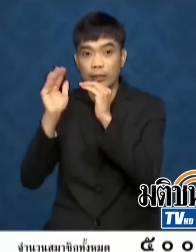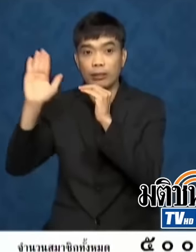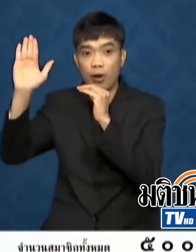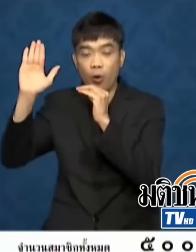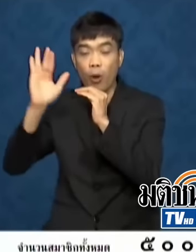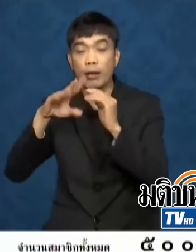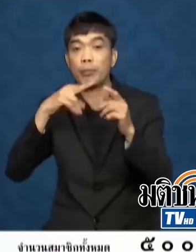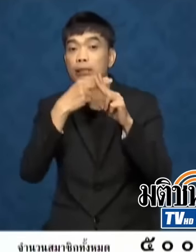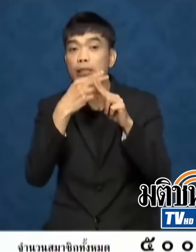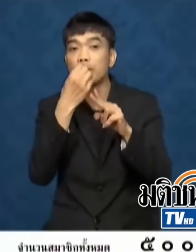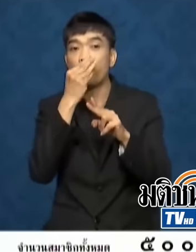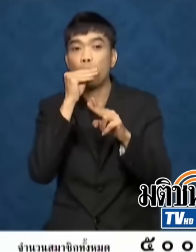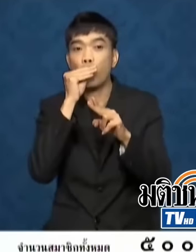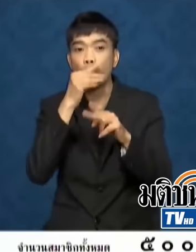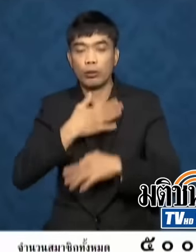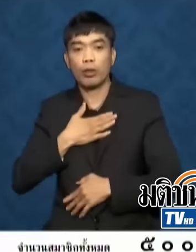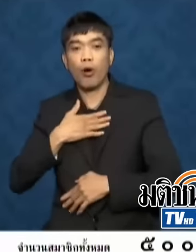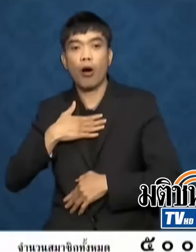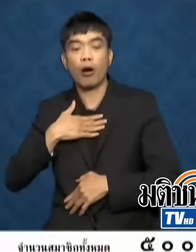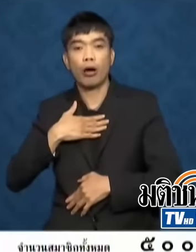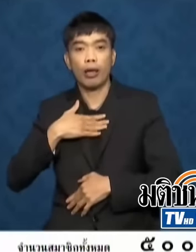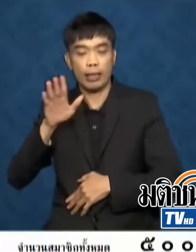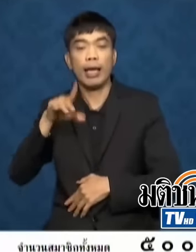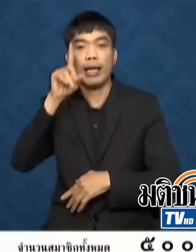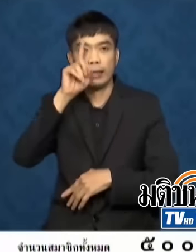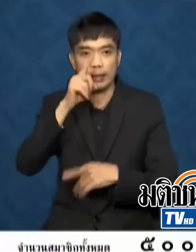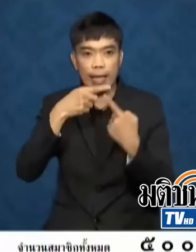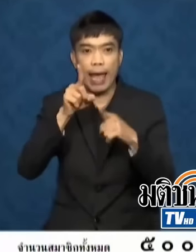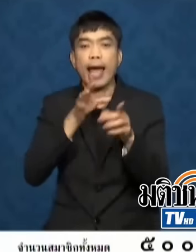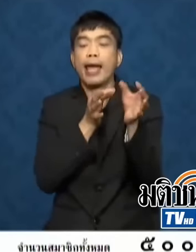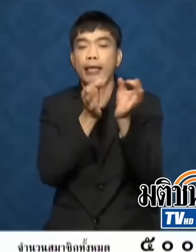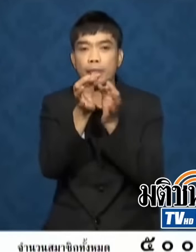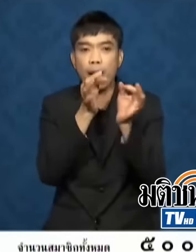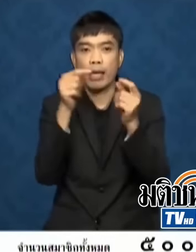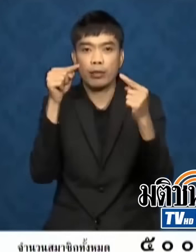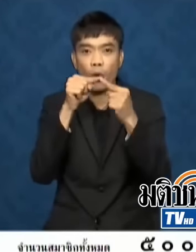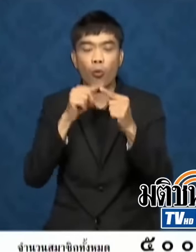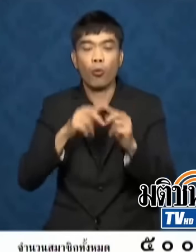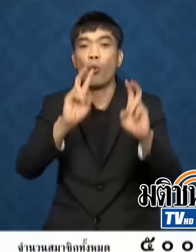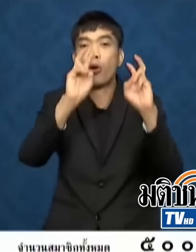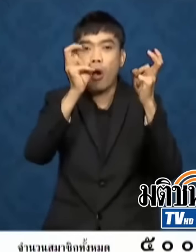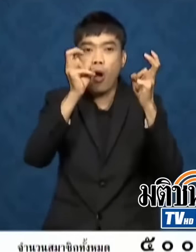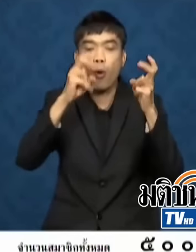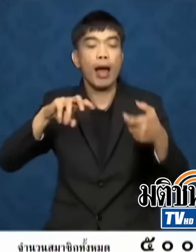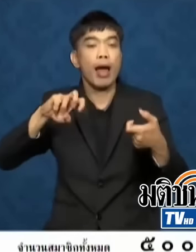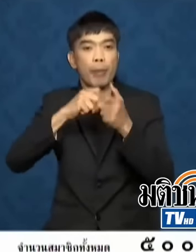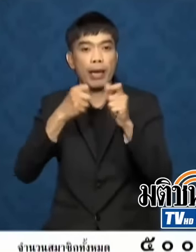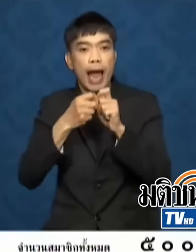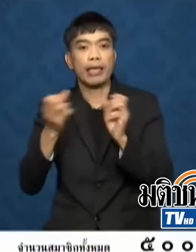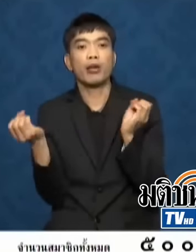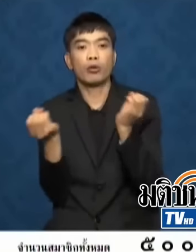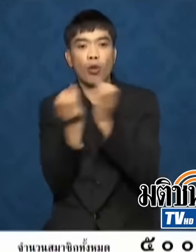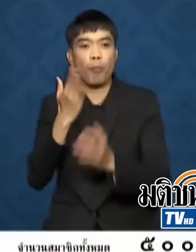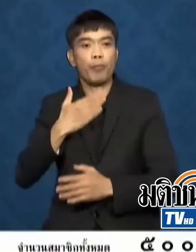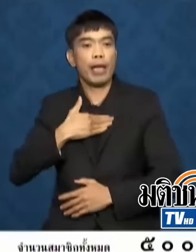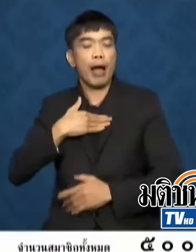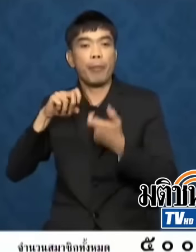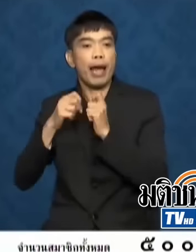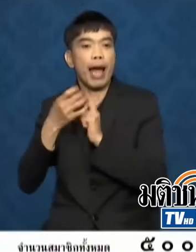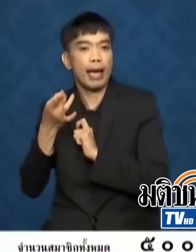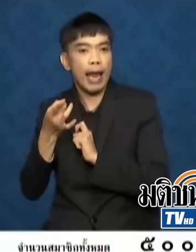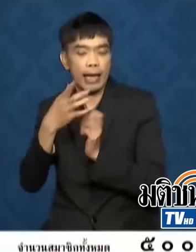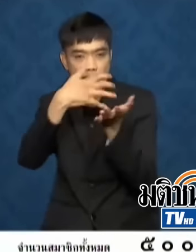าขอให้ใช้สิทธิ์พลาดพิงในทางที่เกิดการเข้าใจผิดหรือเสียหายนะครับท่านท่านผู้ก็คงเข้าใจแล้วพยายามอธิบายสั้นๆหน่อยครับ เข้าใจ